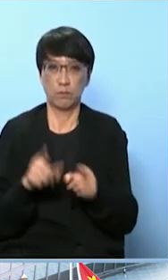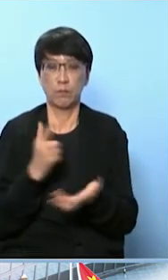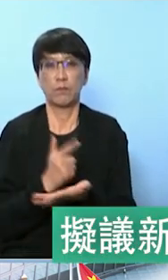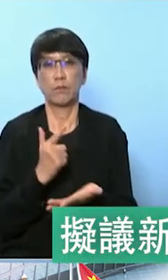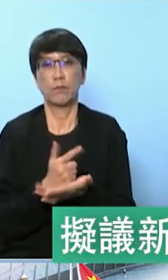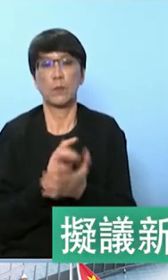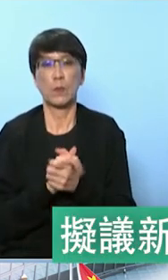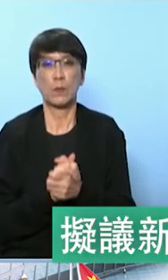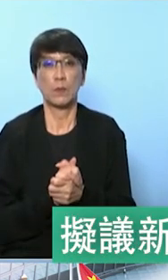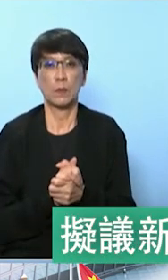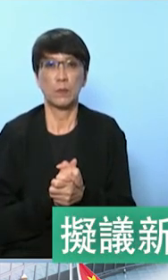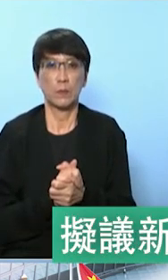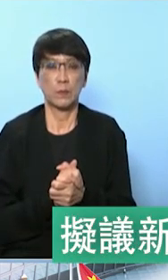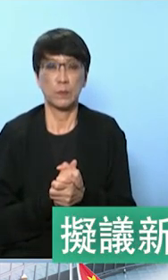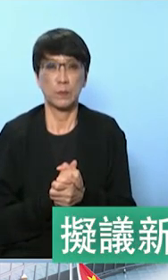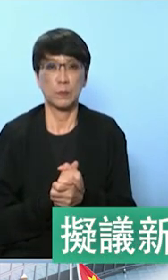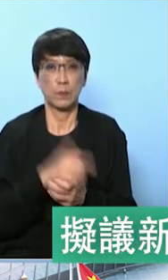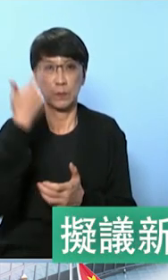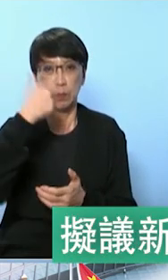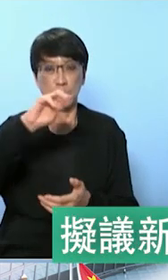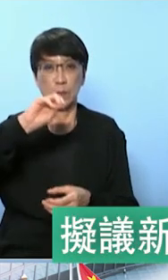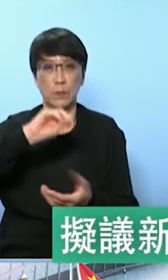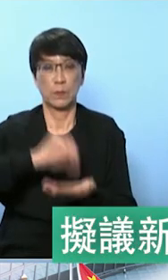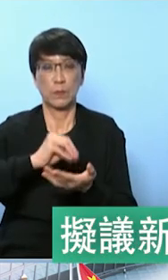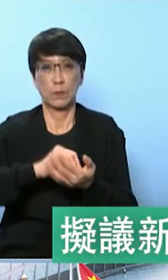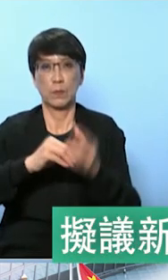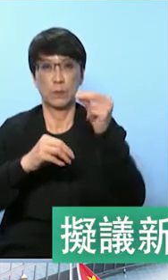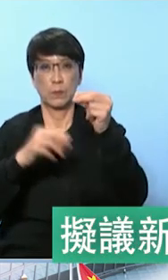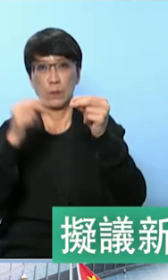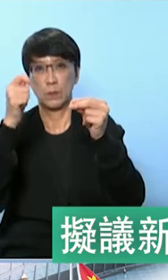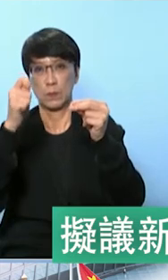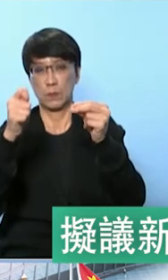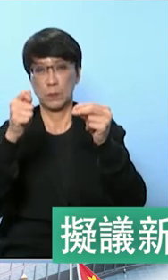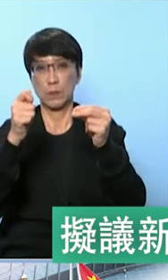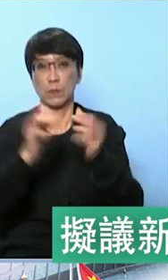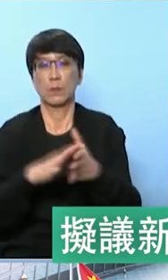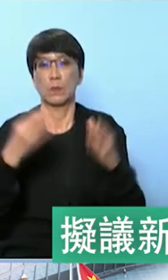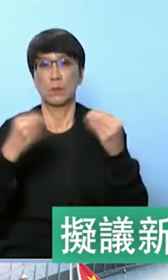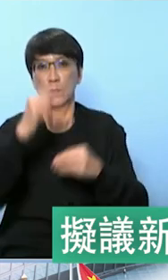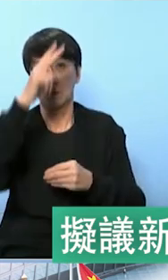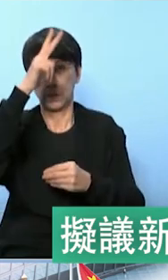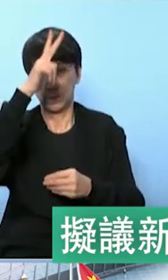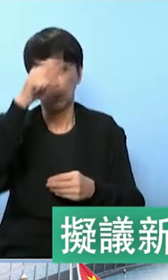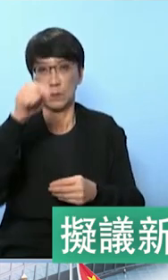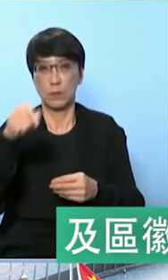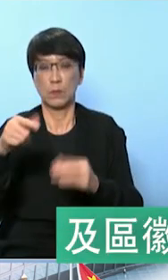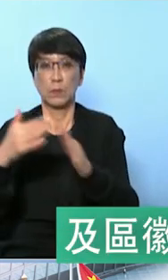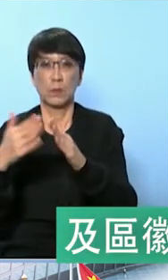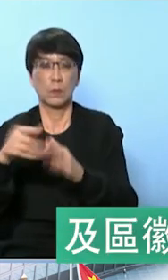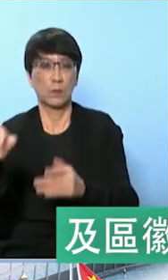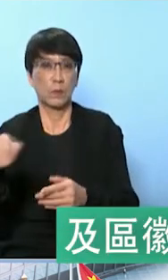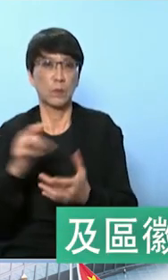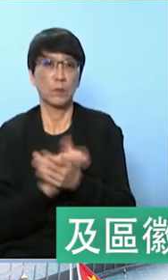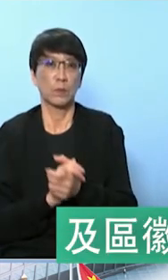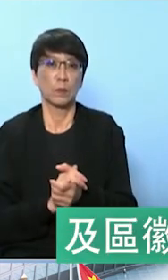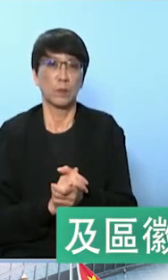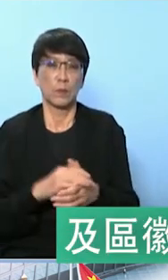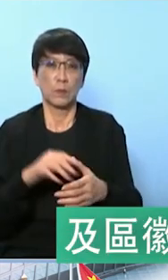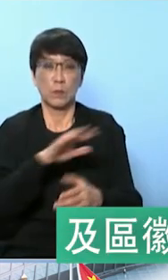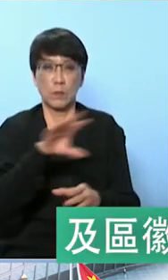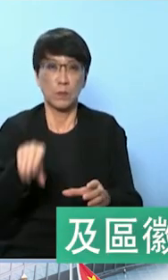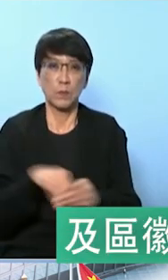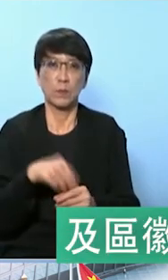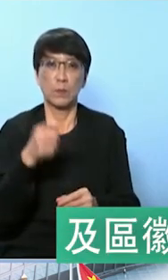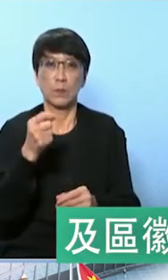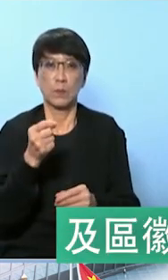的。擬新訂第 7A 條要求教育局局長就將區旗及區徽納入小學